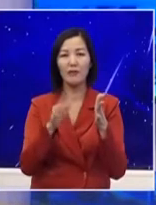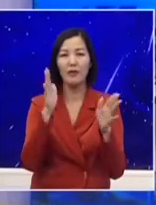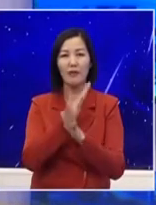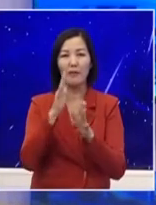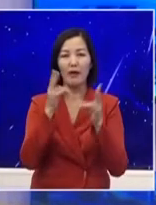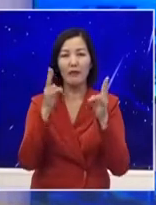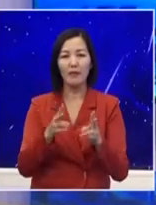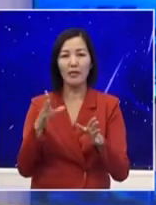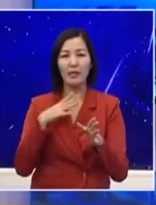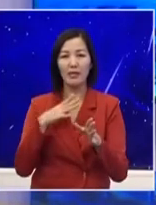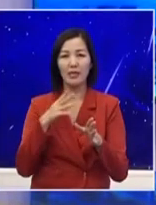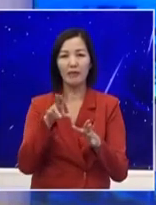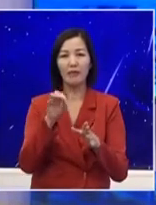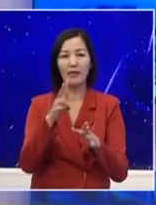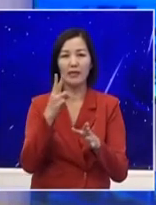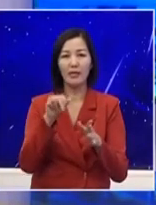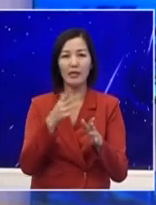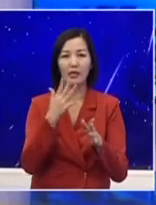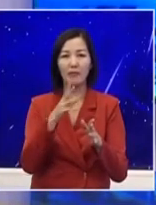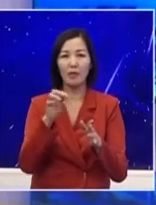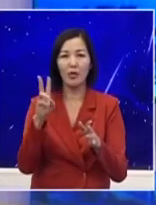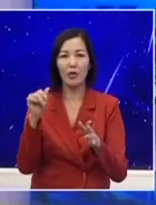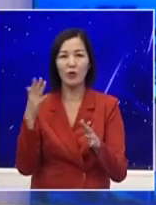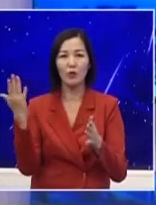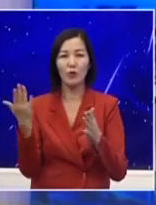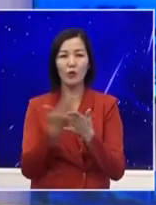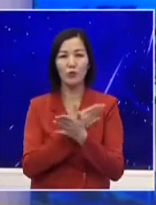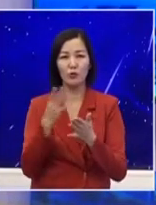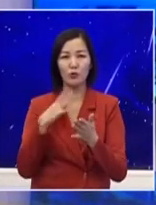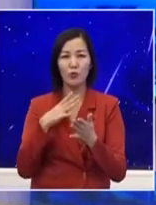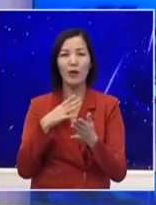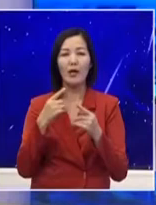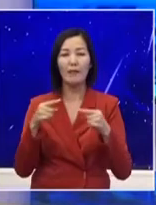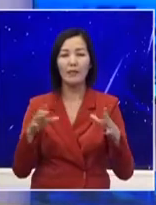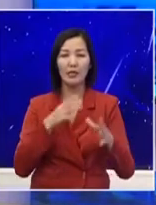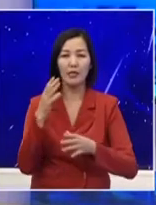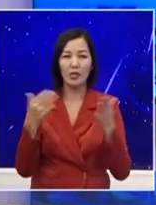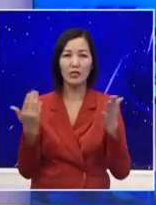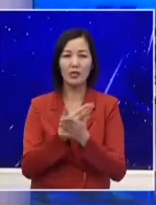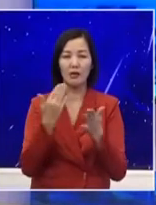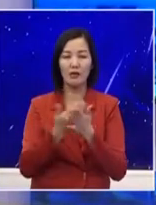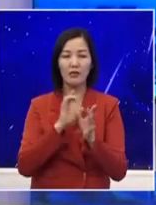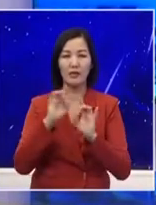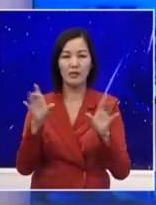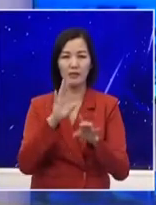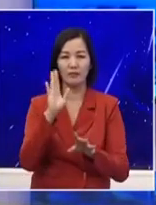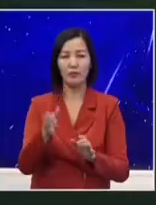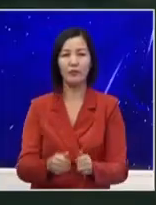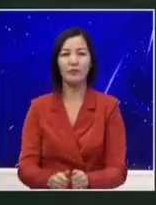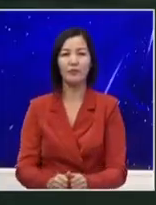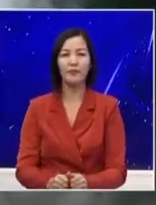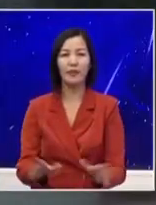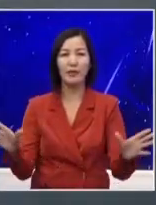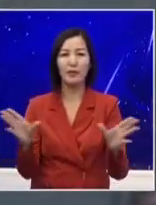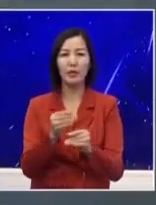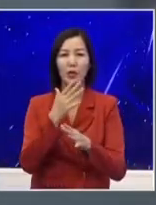апат тіркелген. Данияда 2,5 миллион күзеннің көзін жоймақ. Осы және өзге де әлем жаңалықтары келесі топтамада. Біріккен